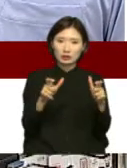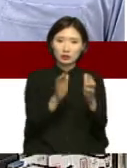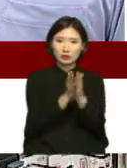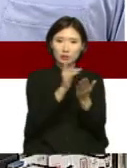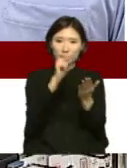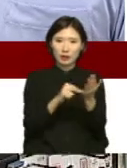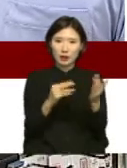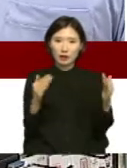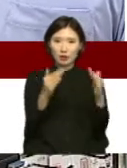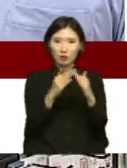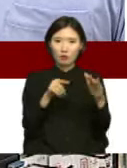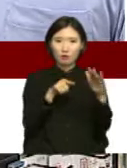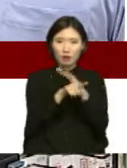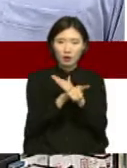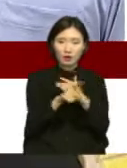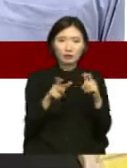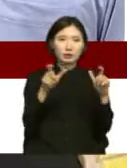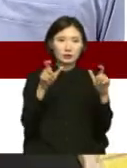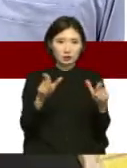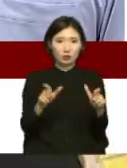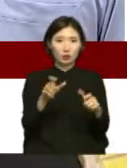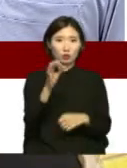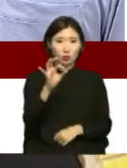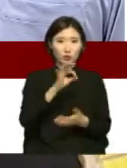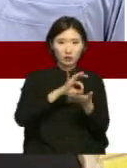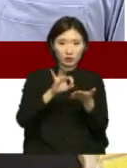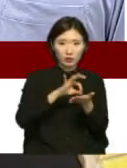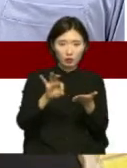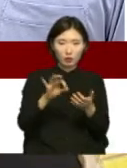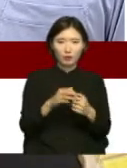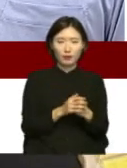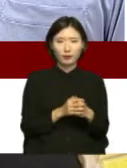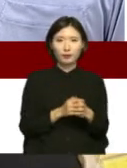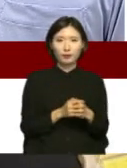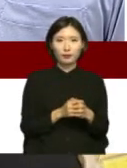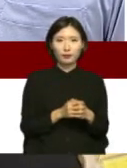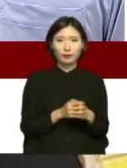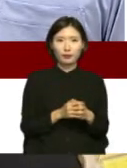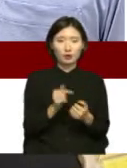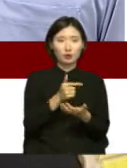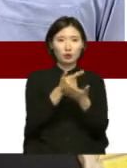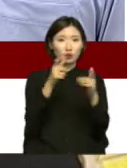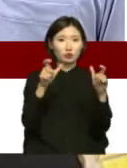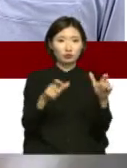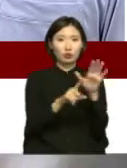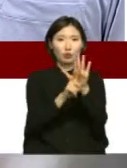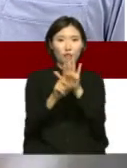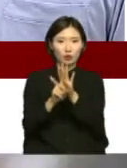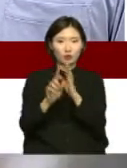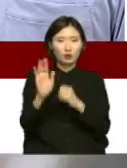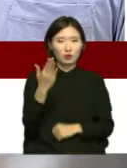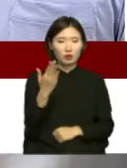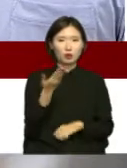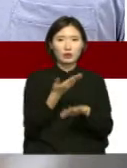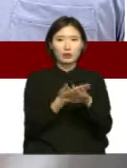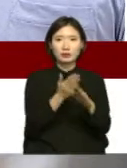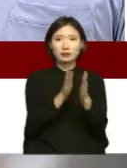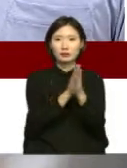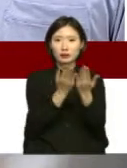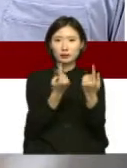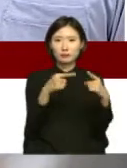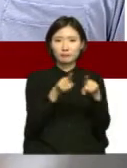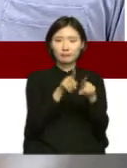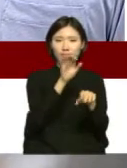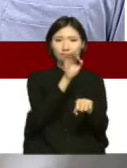오셔서 지역화폐를 또 사용하시면서 그 외에 또 저희 노원구 홍보도 되고 또 다른 책도 같이 구매해